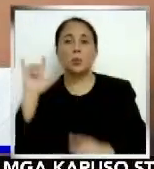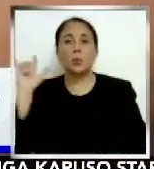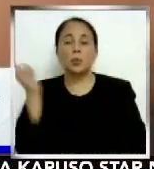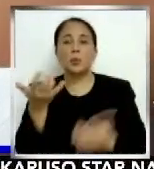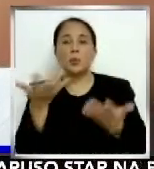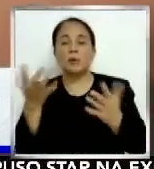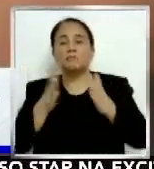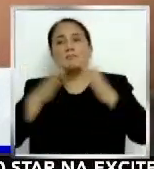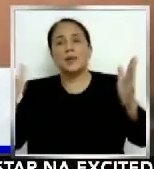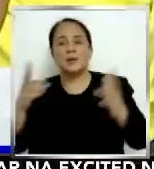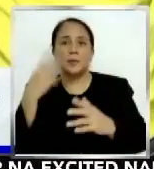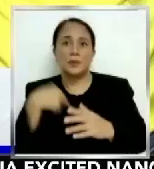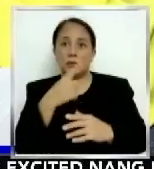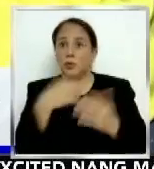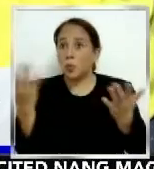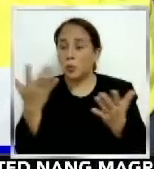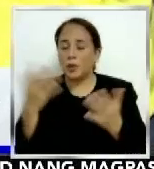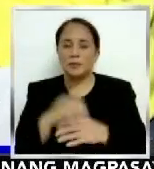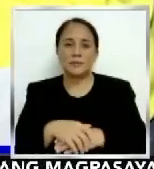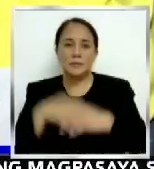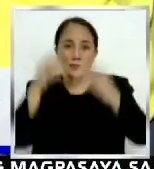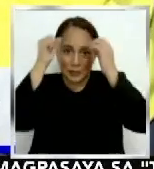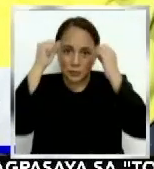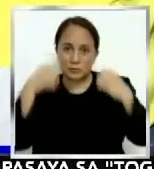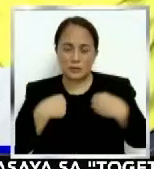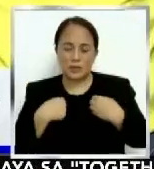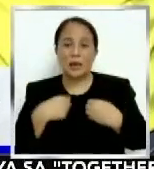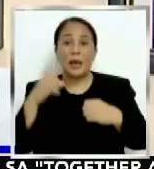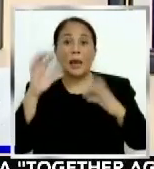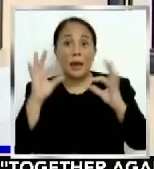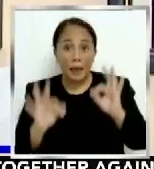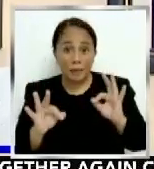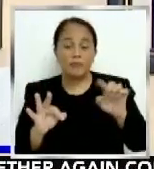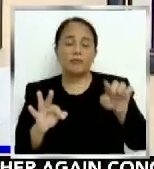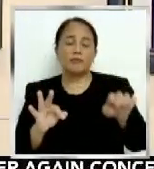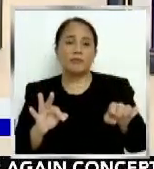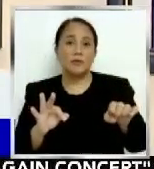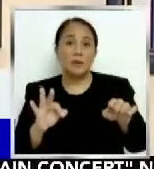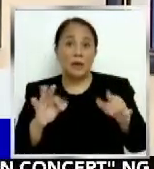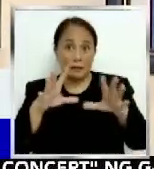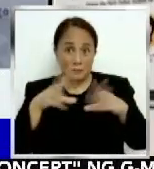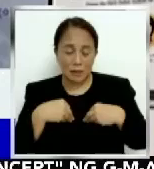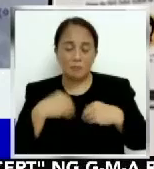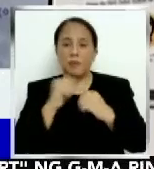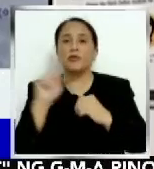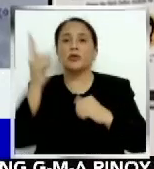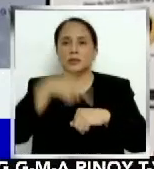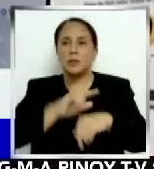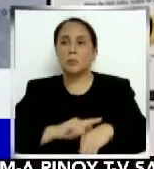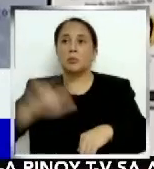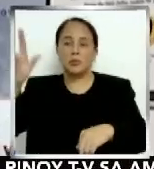restaurant sa Saudi Arabia. Sakaling matanggap, first time daw niya makakapagtrabaho abroad. Para rin po makatulong sa family ko. Medyo